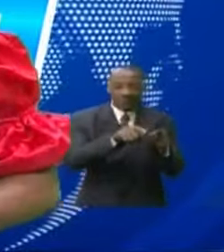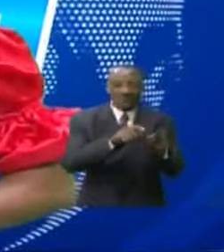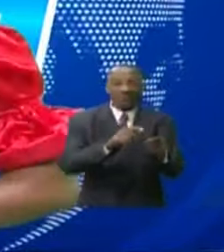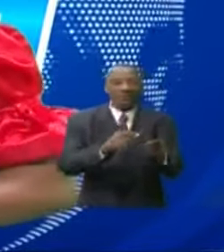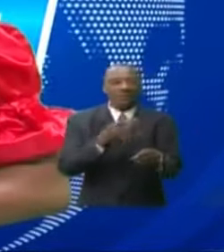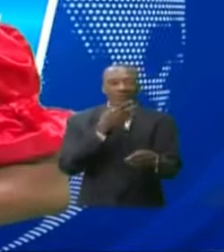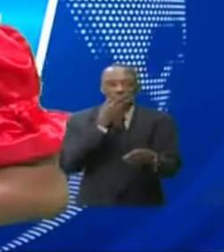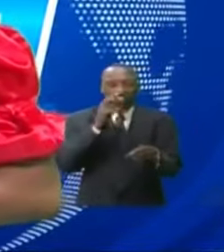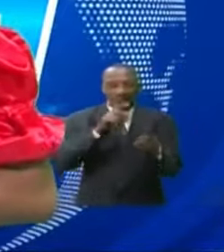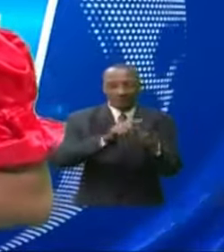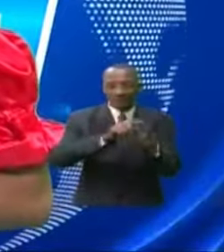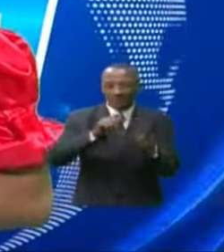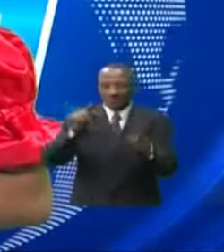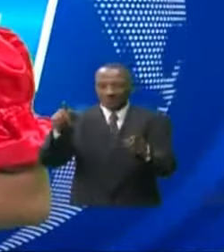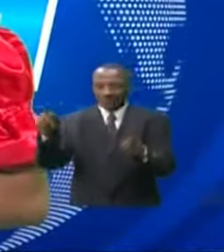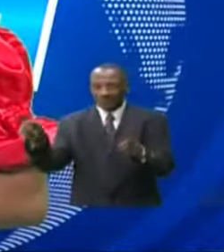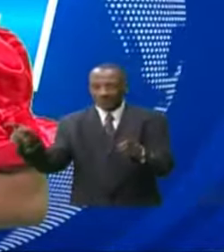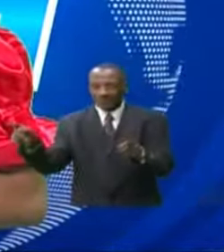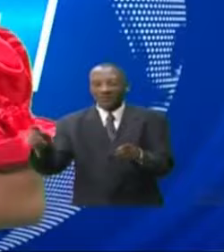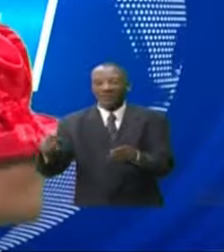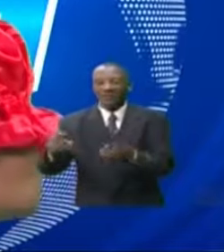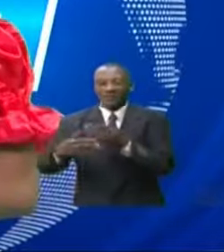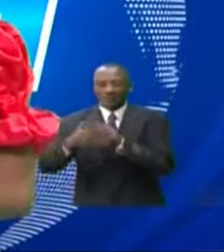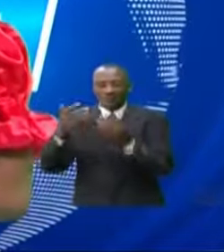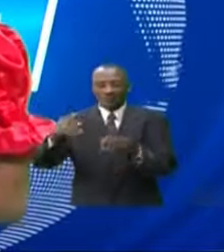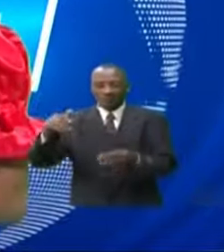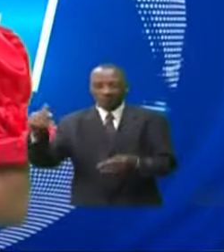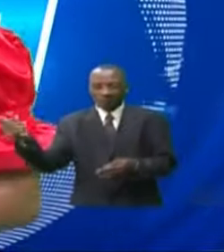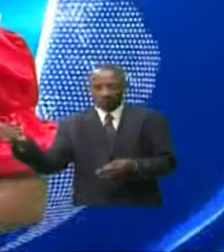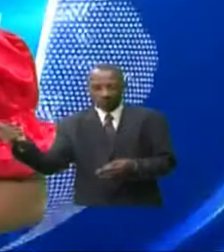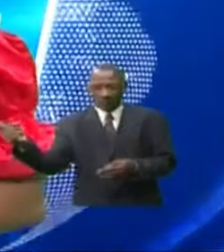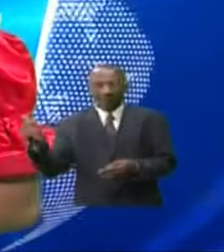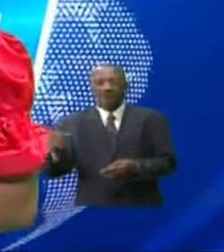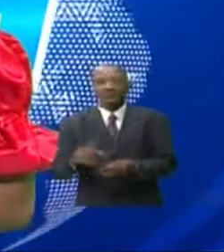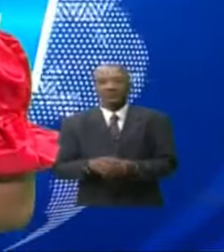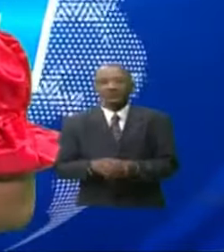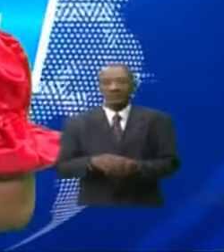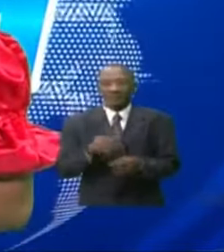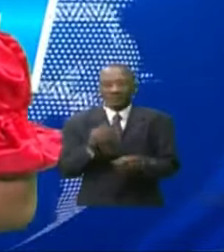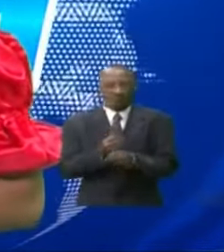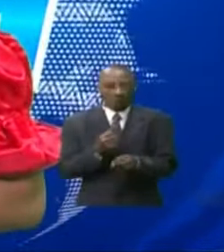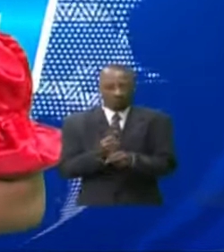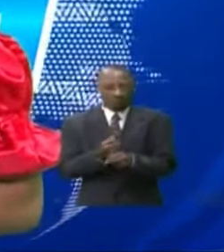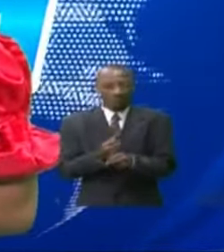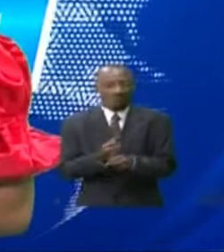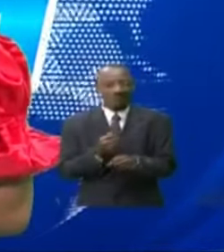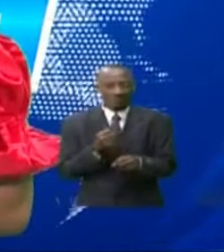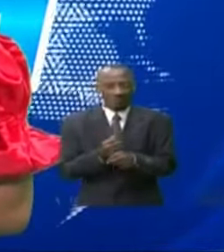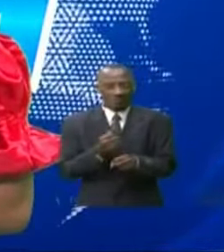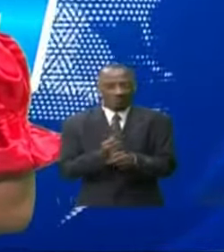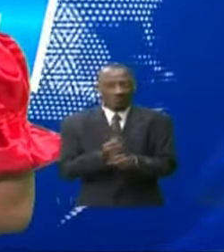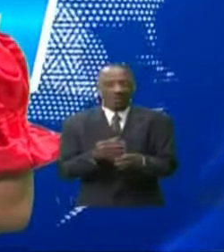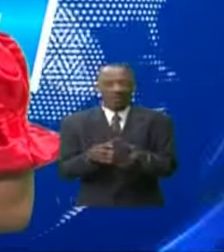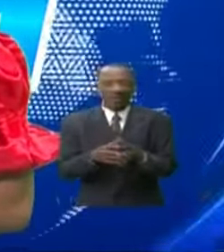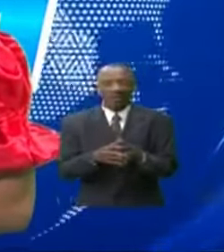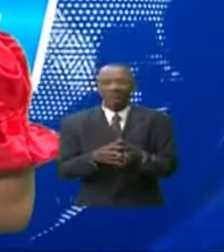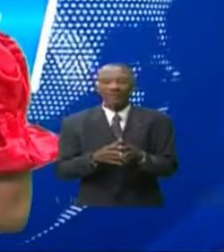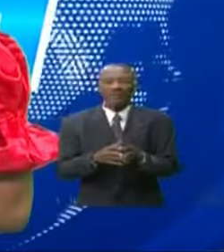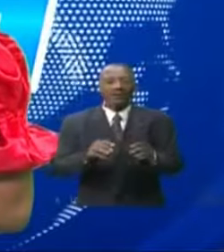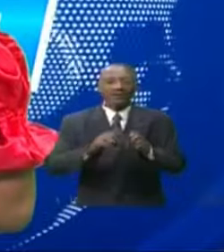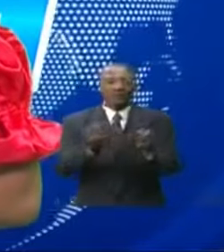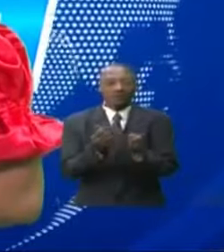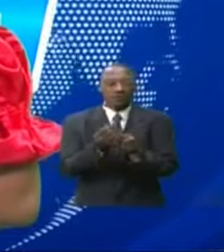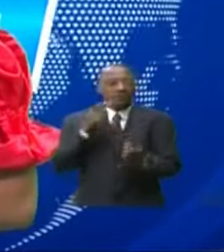boukavou et camaniola euh un travail exécuté des travaux plutôt exécutés par l'entreprise